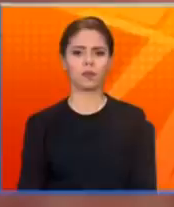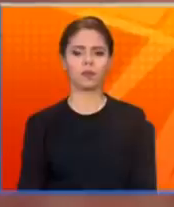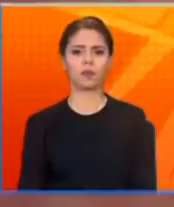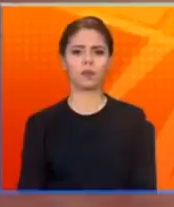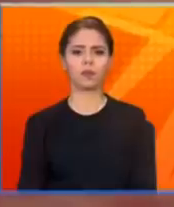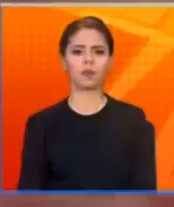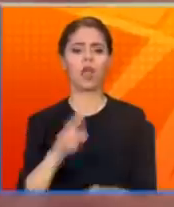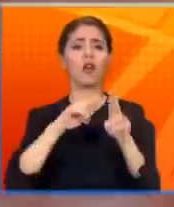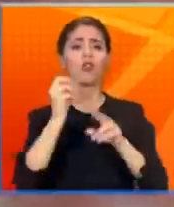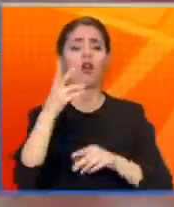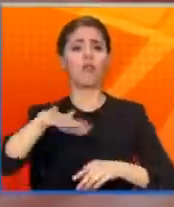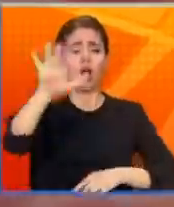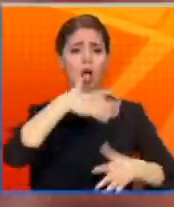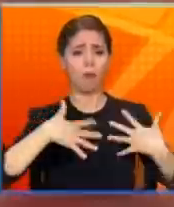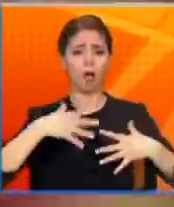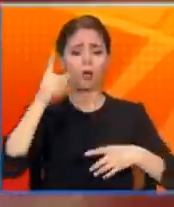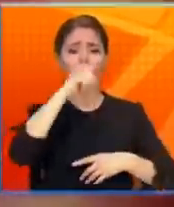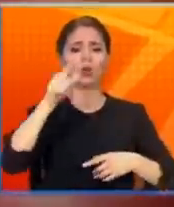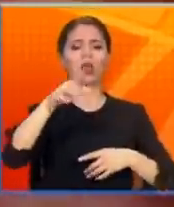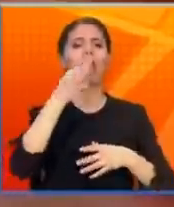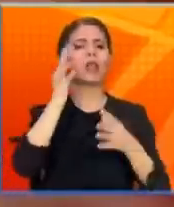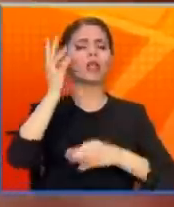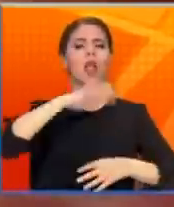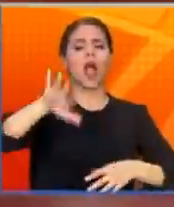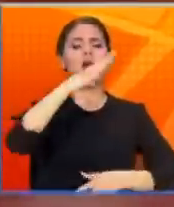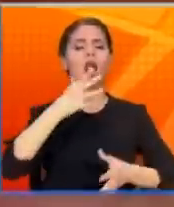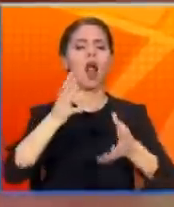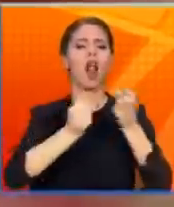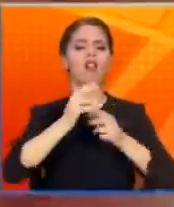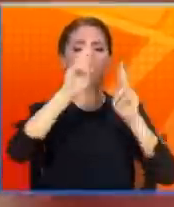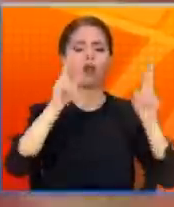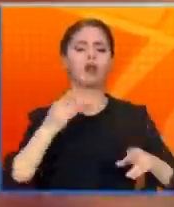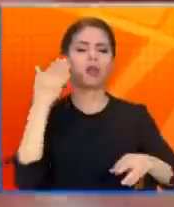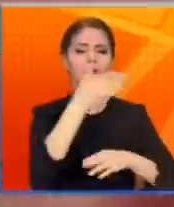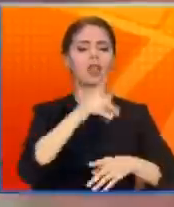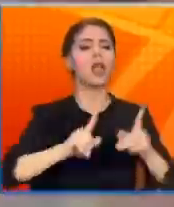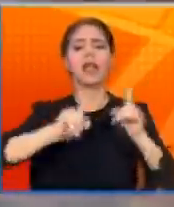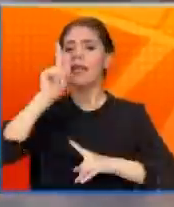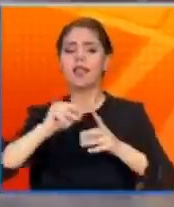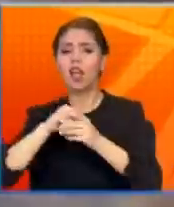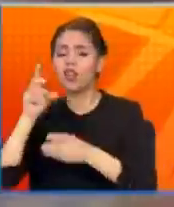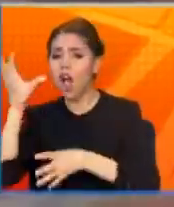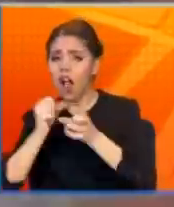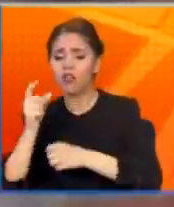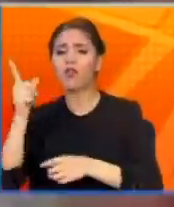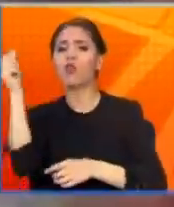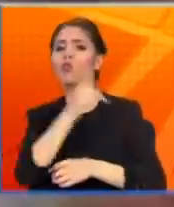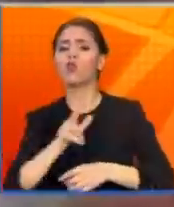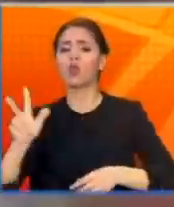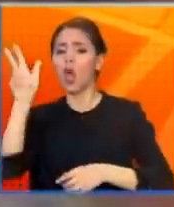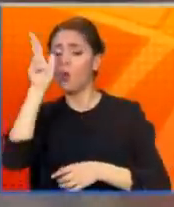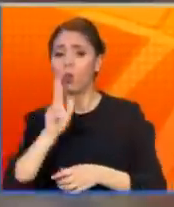falan oldu. Koronavirüs endişesiyle birlikte marketlerde de yoğunluk yaşanıyor. İnternet alışverişi ise %300 artmış durumda. İşte